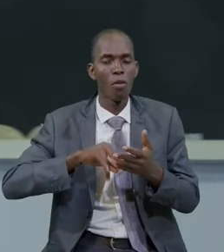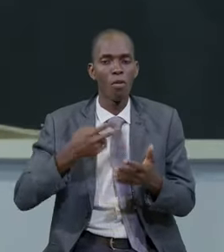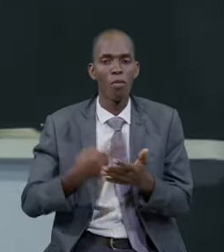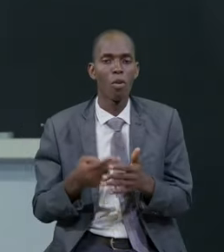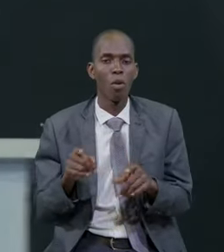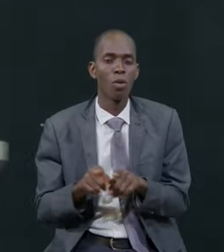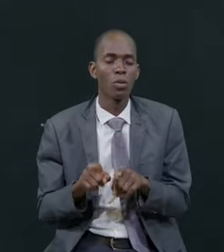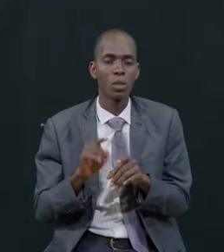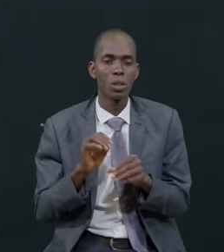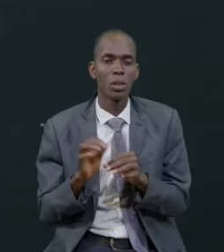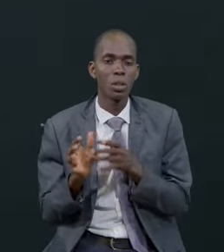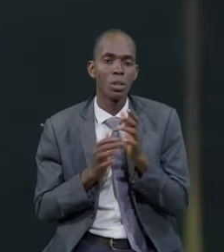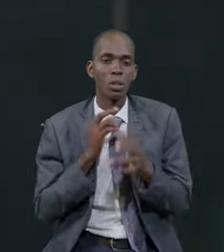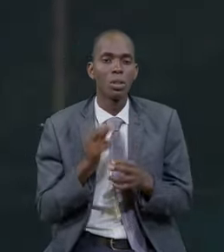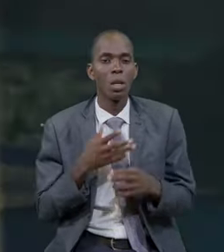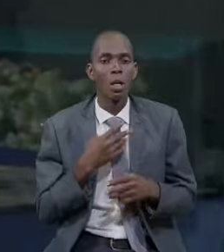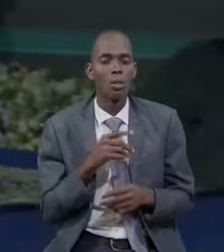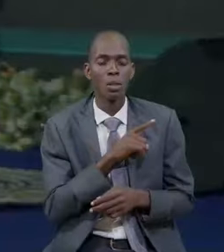Et l'ange a dit, suis-moi.